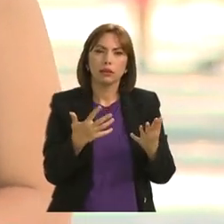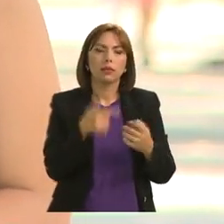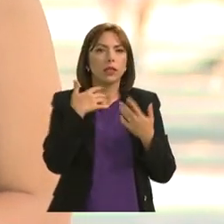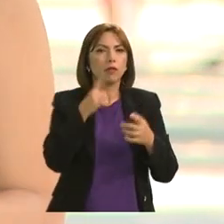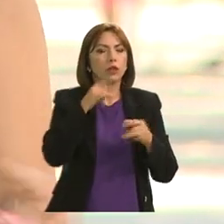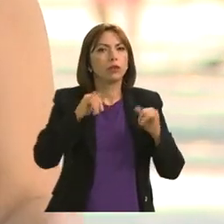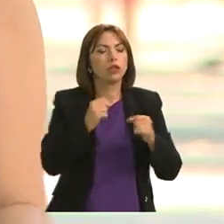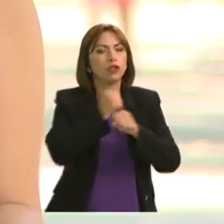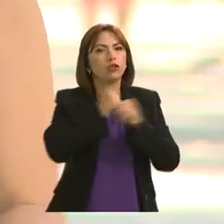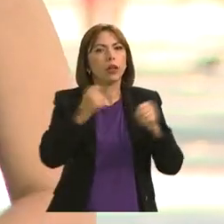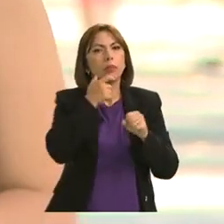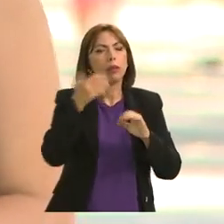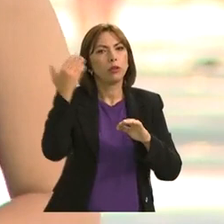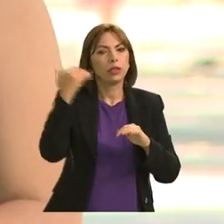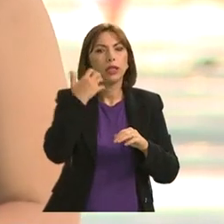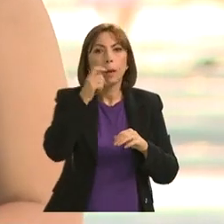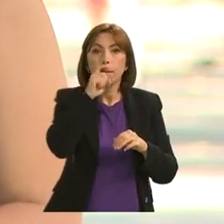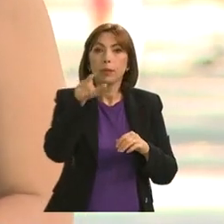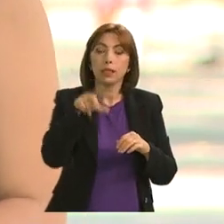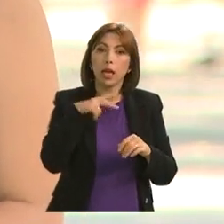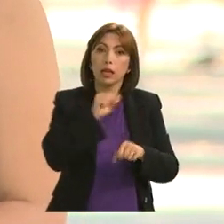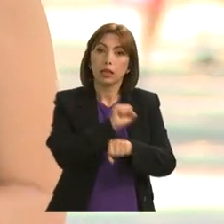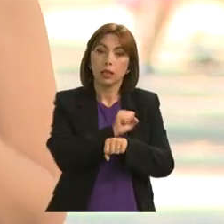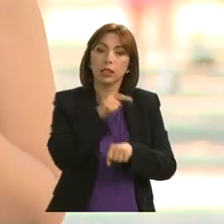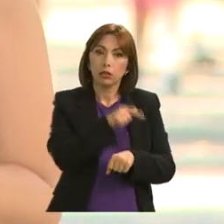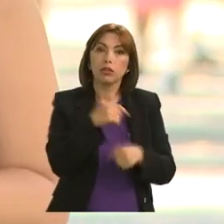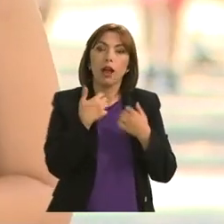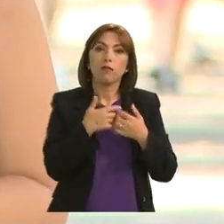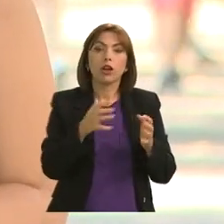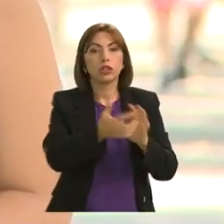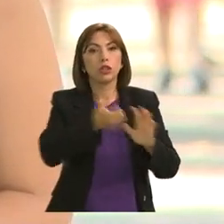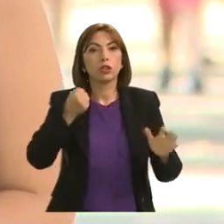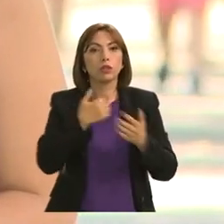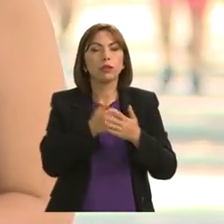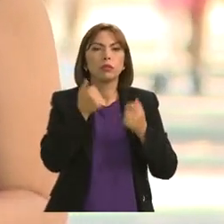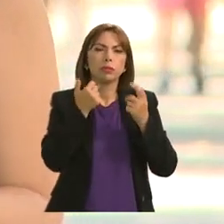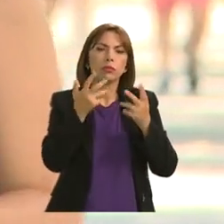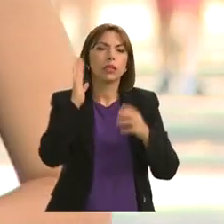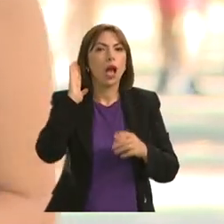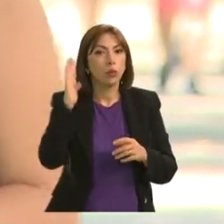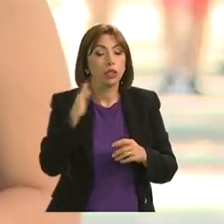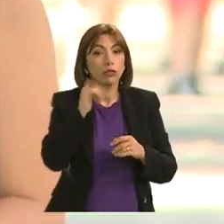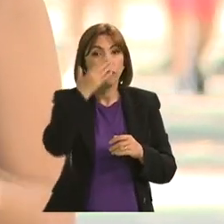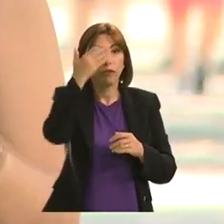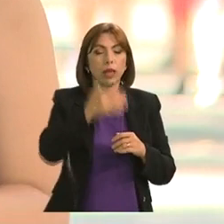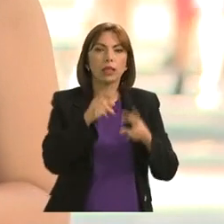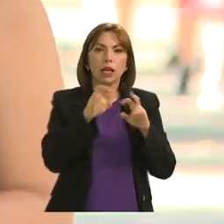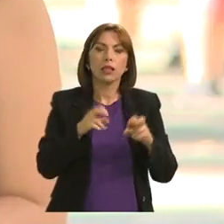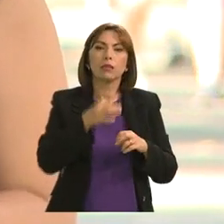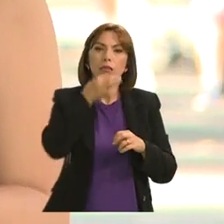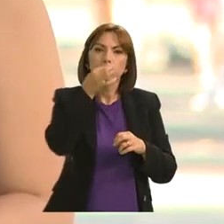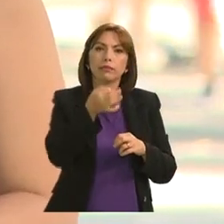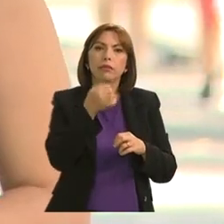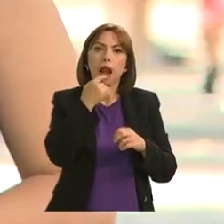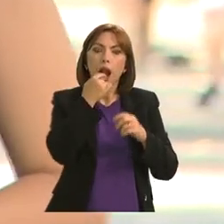care i-a șocat în urmă cu mai mulți ani, când bărbatul încă se afla în penitenciar, a fost scos pentru o serie de audieri, iar în fața anchetatorilor a scos de sub